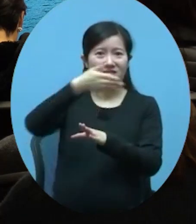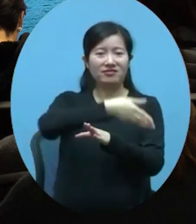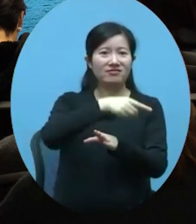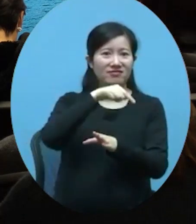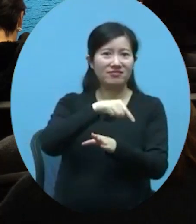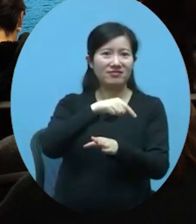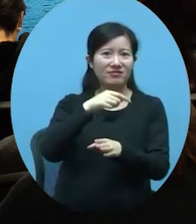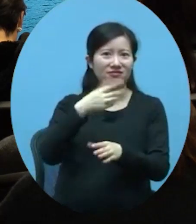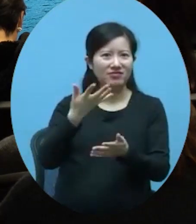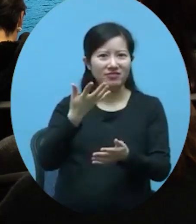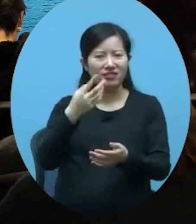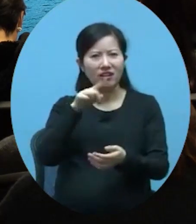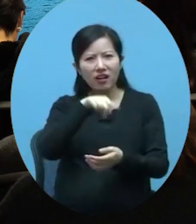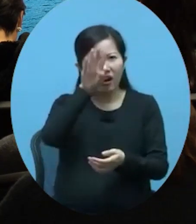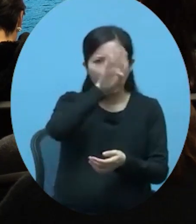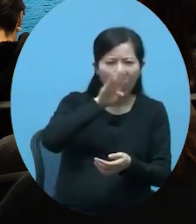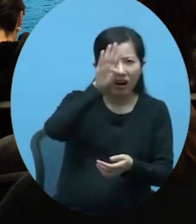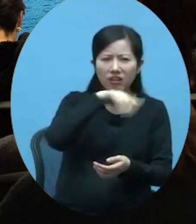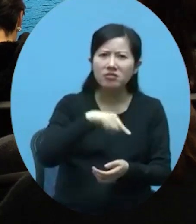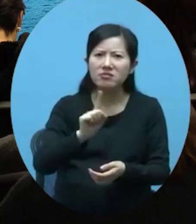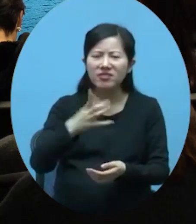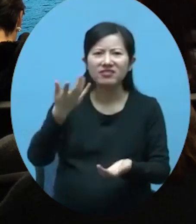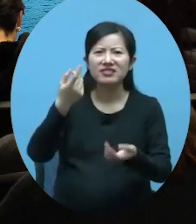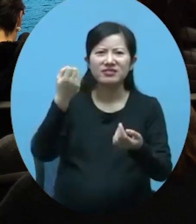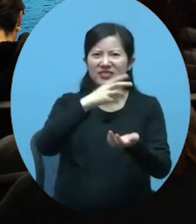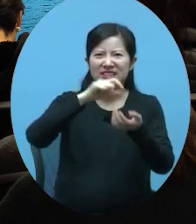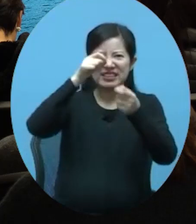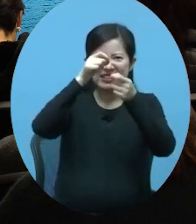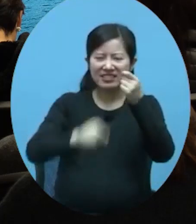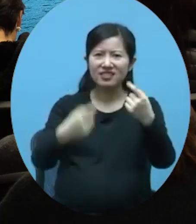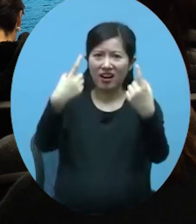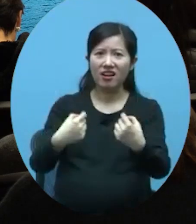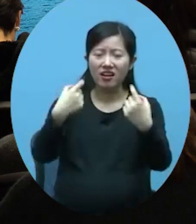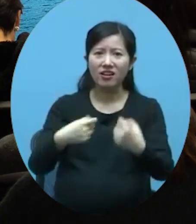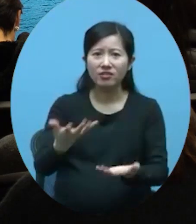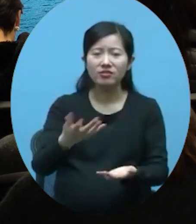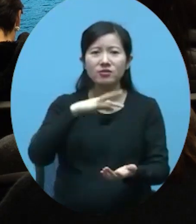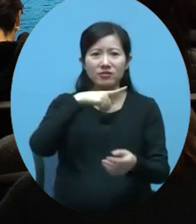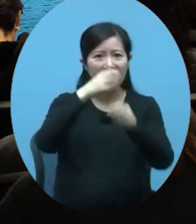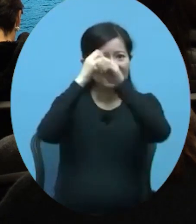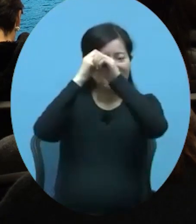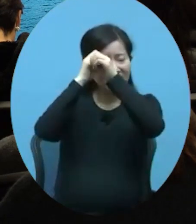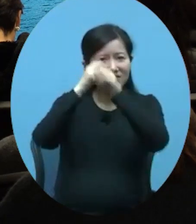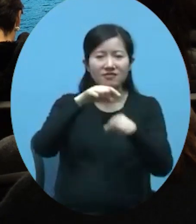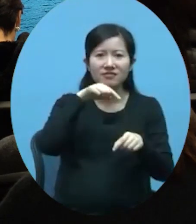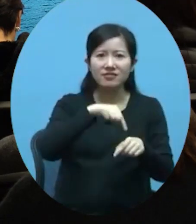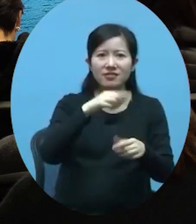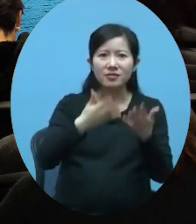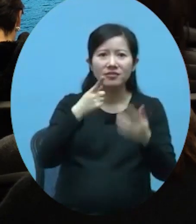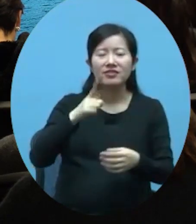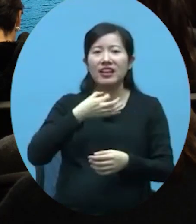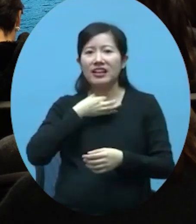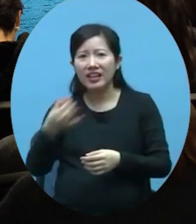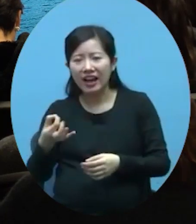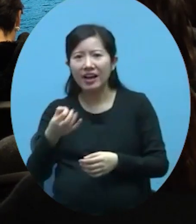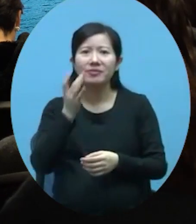叫做不是明显的阴性还是怎么可以说清楚一点还有你们取样有没有分别就是会不会一个是痰或者一些是口水样本